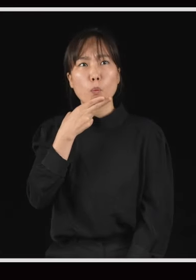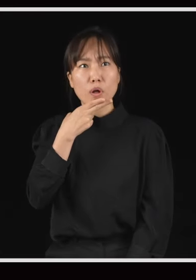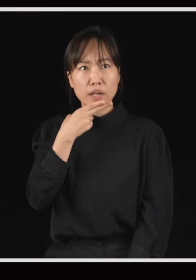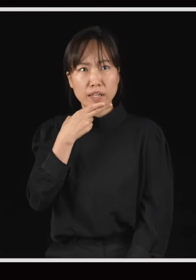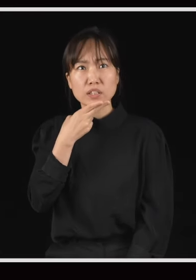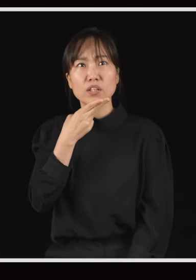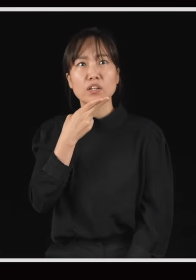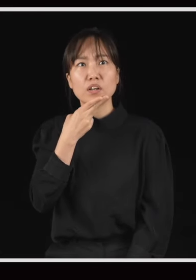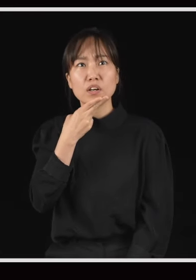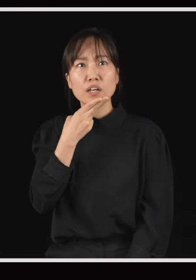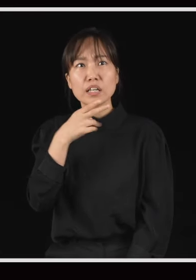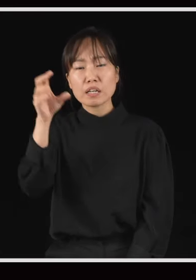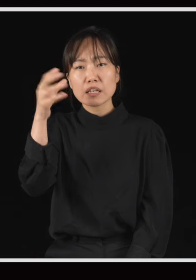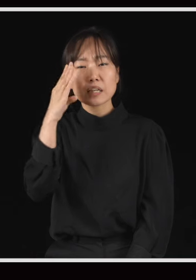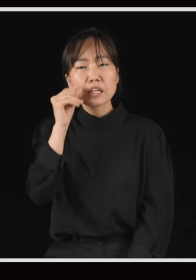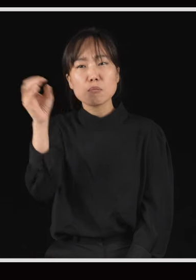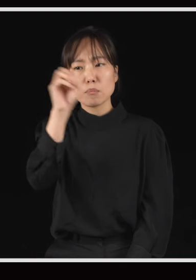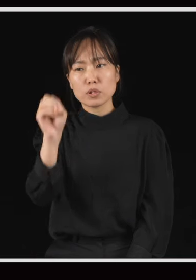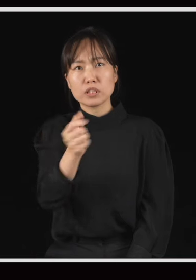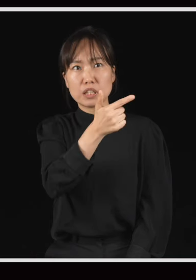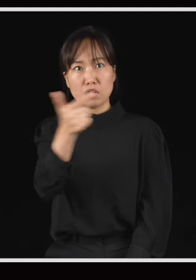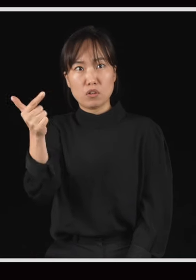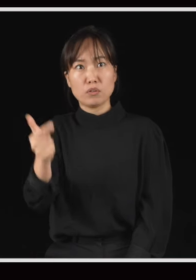젊은 사람들부터 체지방률이 굉장히 높습니다.